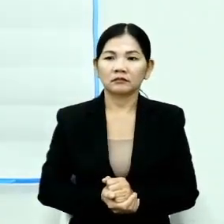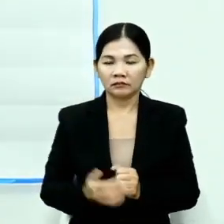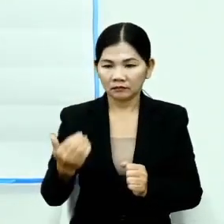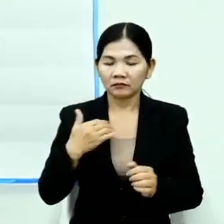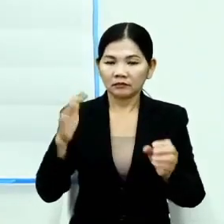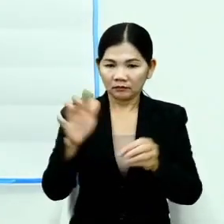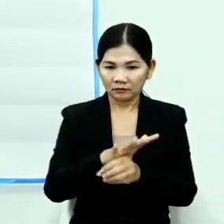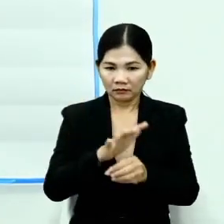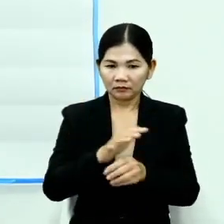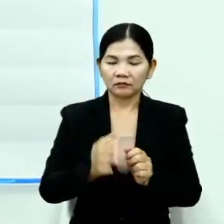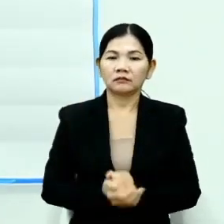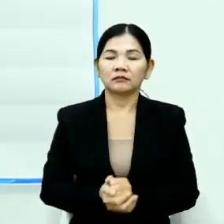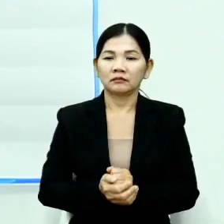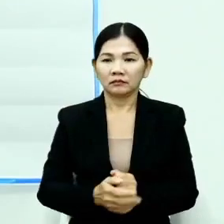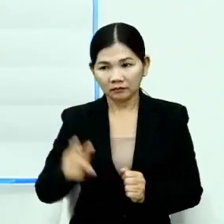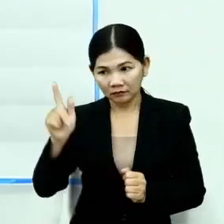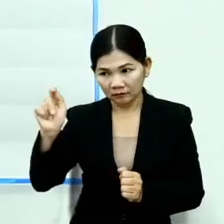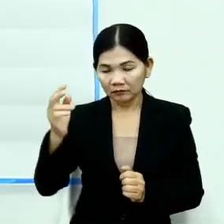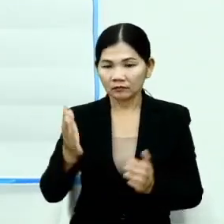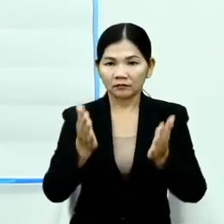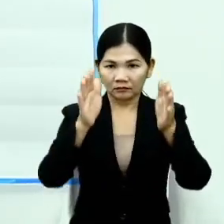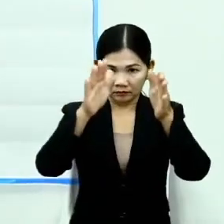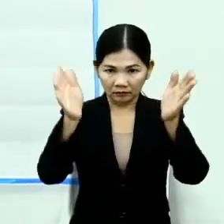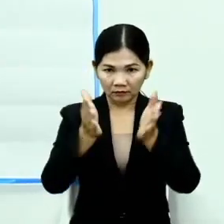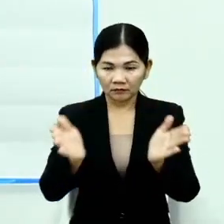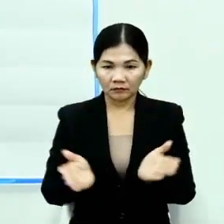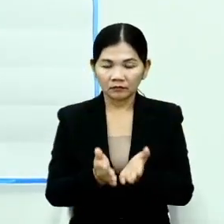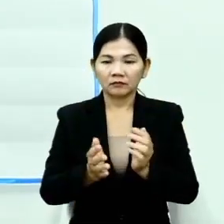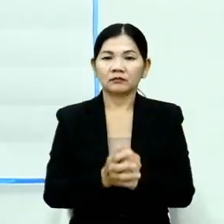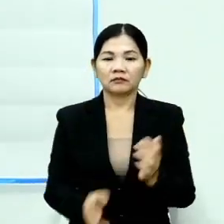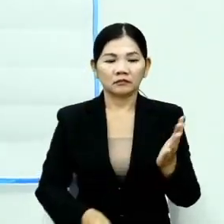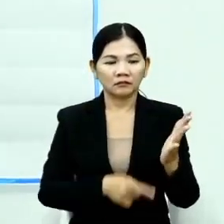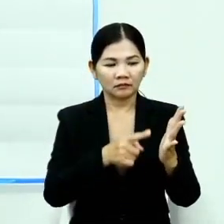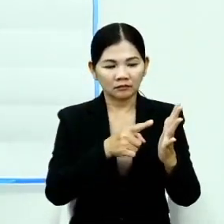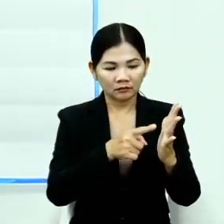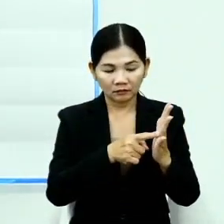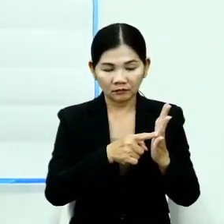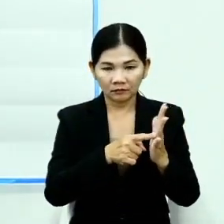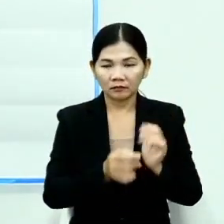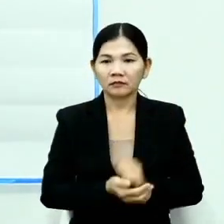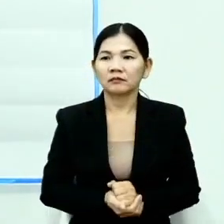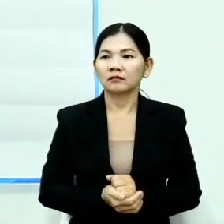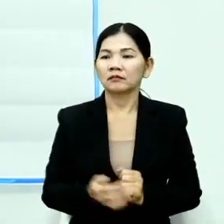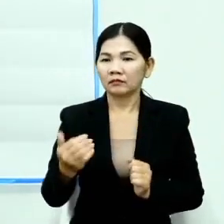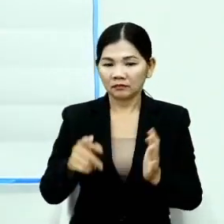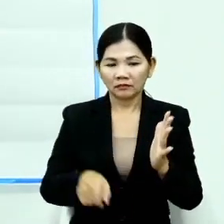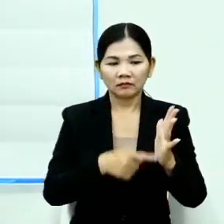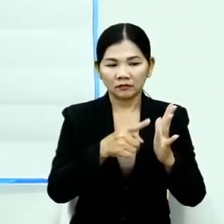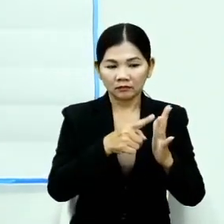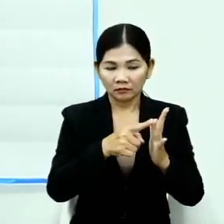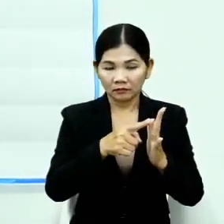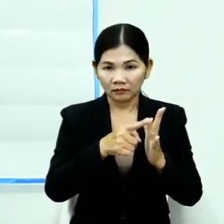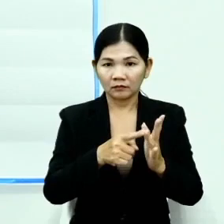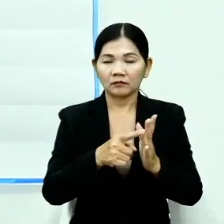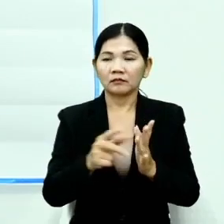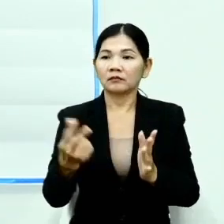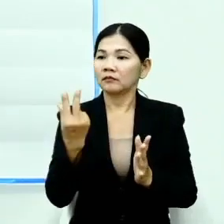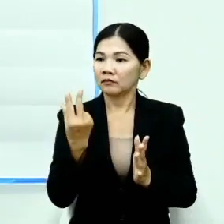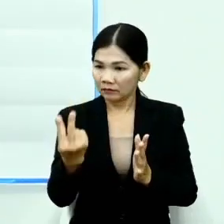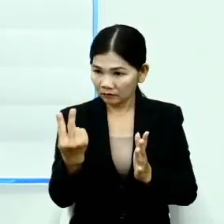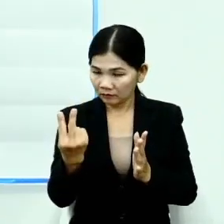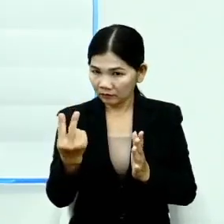ងបំពេញតាមរូបភាពថោនេះអញ្ចឹងមានស្រអោហើយដើម្បីឲ្យបានជាពាក្យថោ